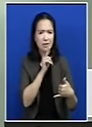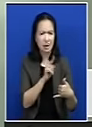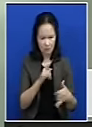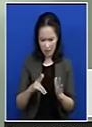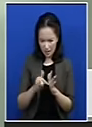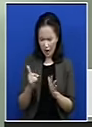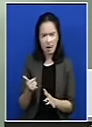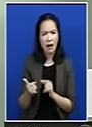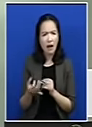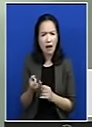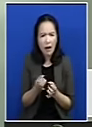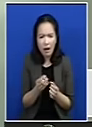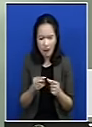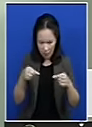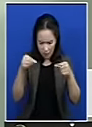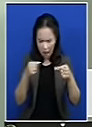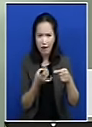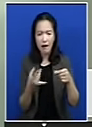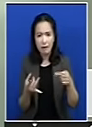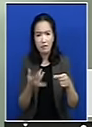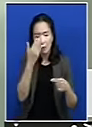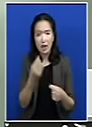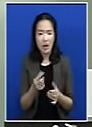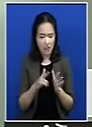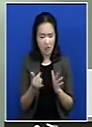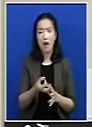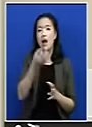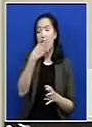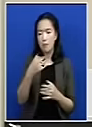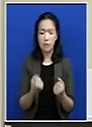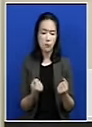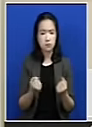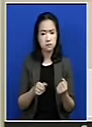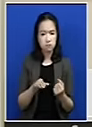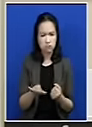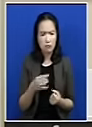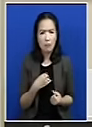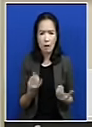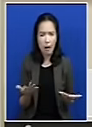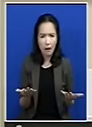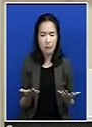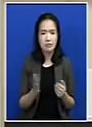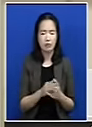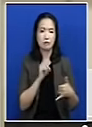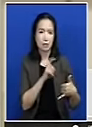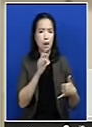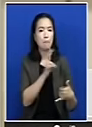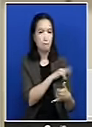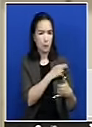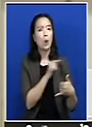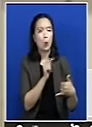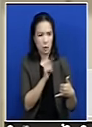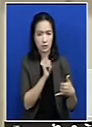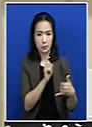การขับรถไหมระหว่างขับรถแล้วทานยาไปด้วยจะมีผลหรือไม่อย่างไรเพราะว่าจุดนี้มีผลกับรูป